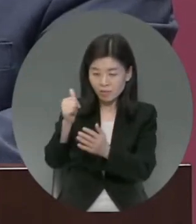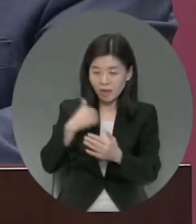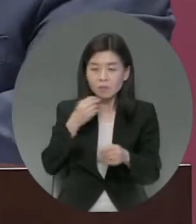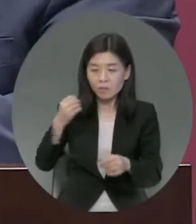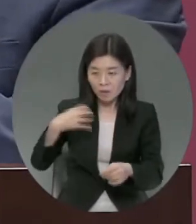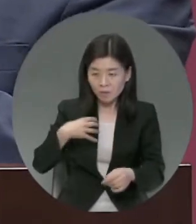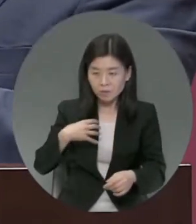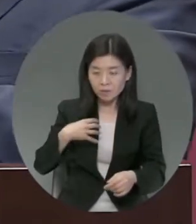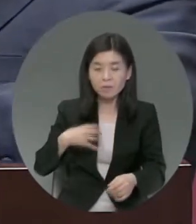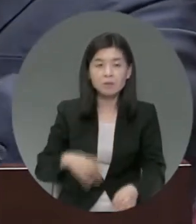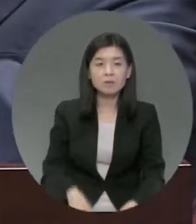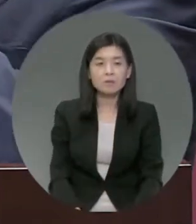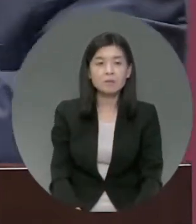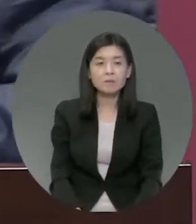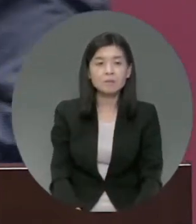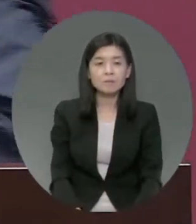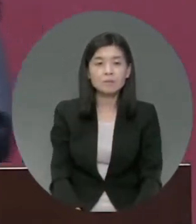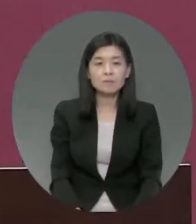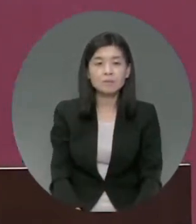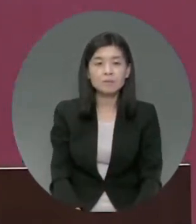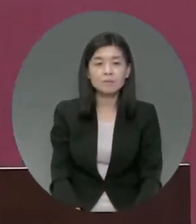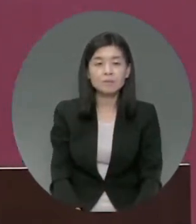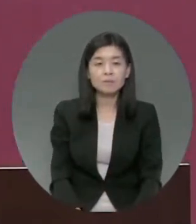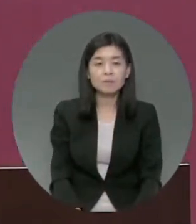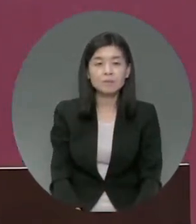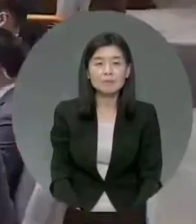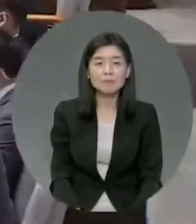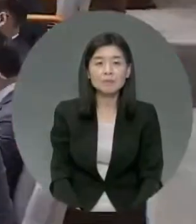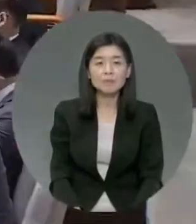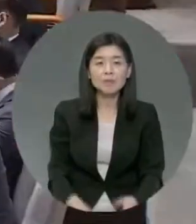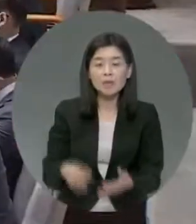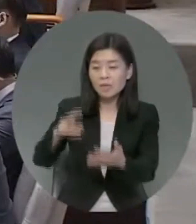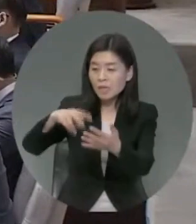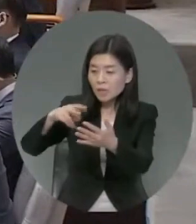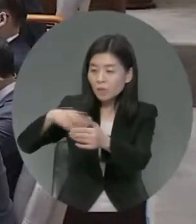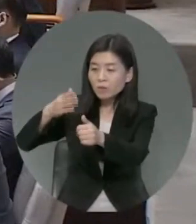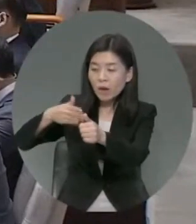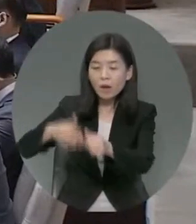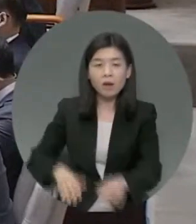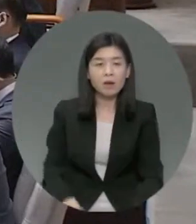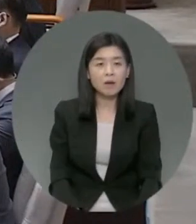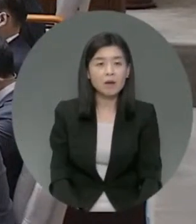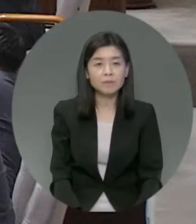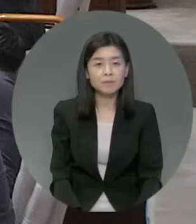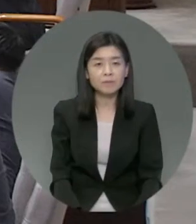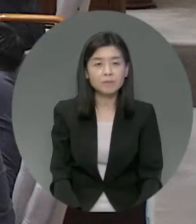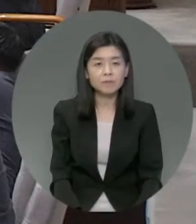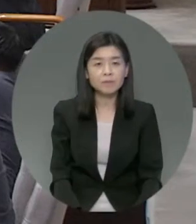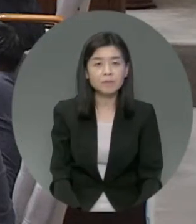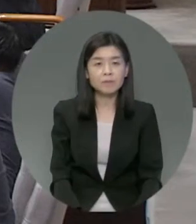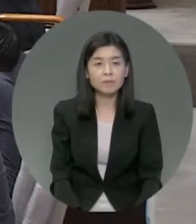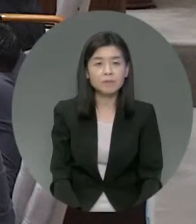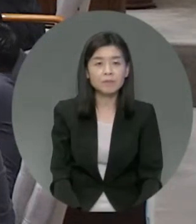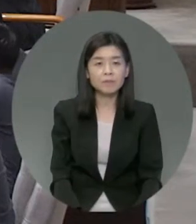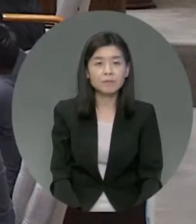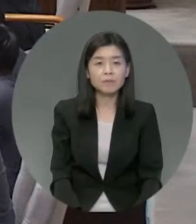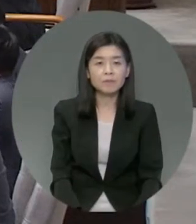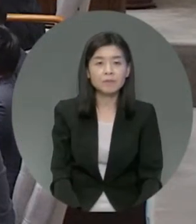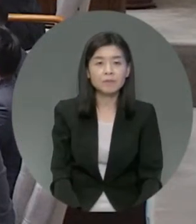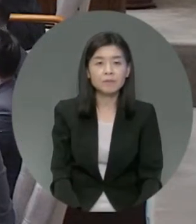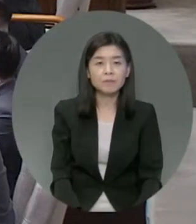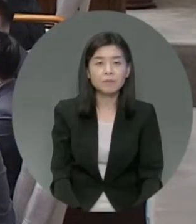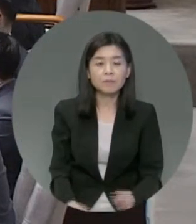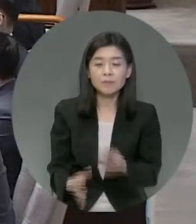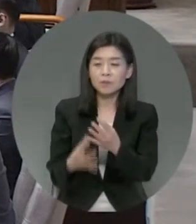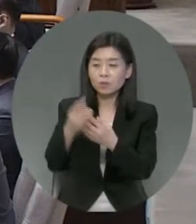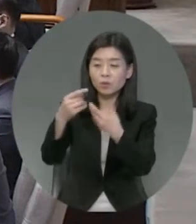지나갔습니다. 시간이 없으니까 노조 이거 한번 읽어보시죠. 예, 읽어봤습니다. 예. 그 통일부가 최근 탈북